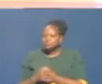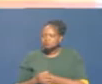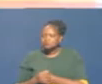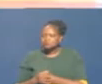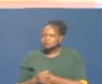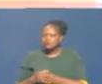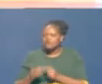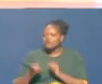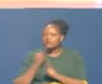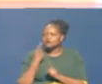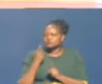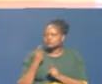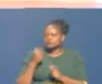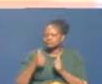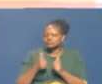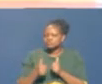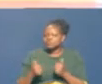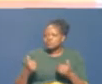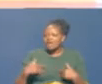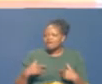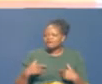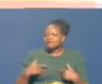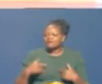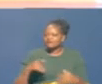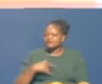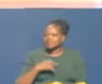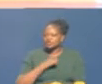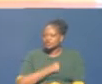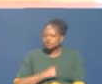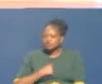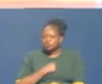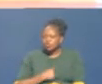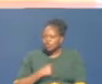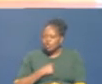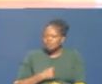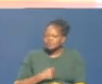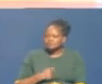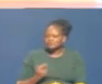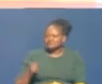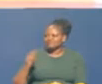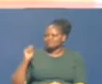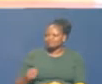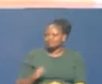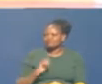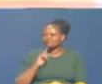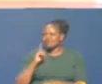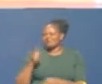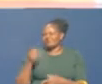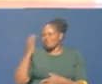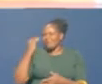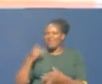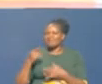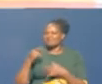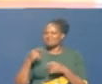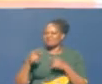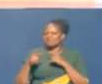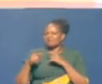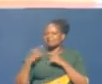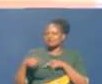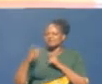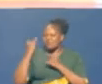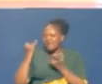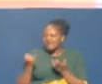la kwanza ni kuwa na ile empathy. Kuwa hautajudge huyu mtu na kujiuliza mbona huyu anataka kujua, ni kumsikiza kwanza na